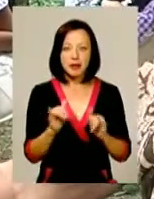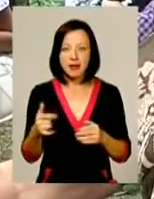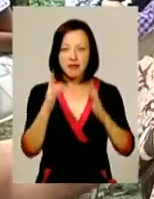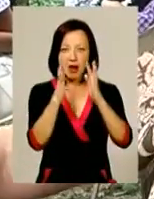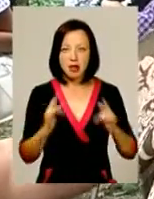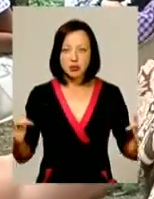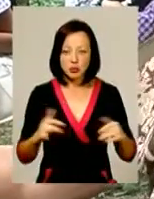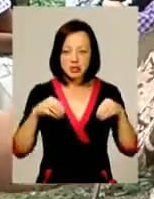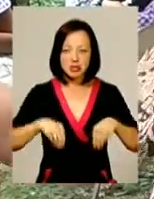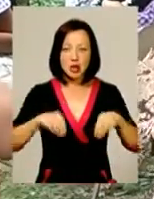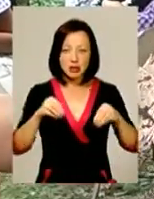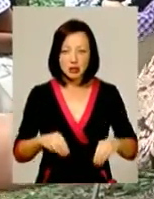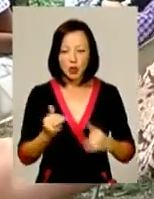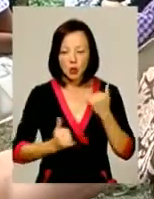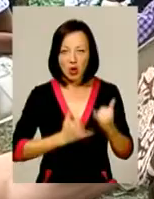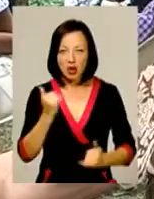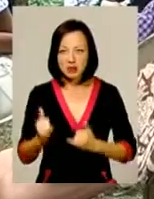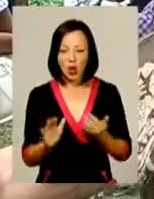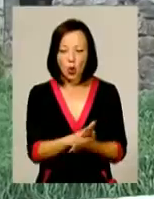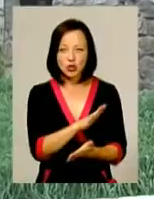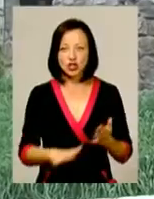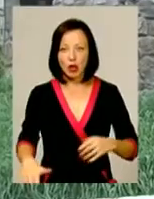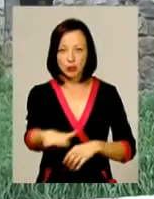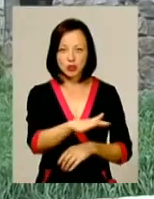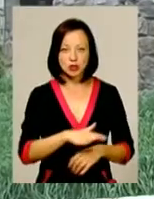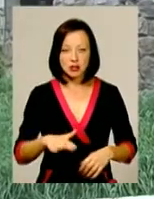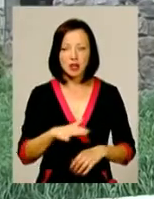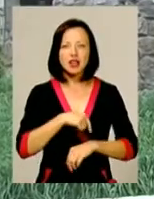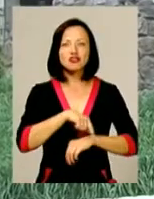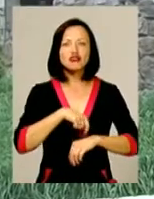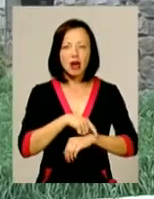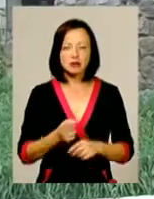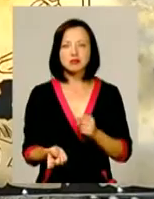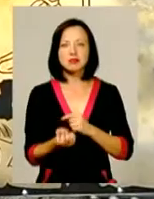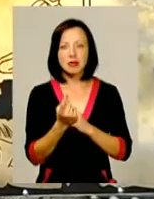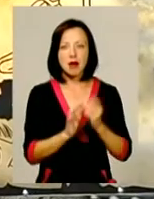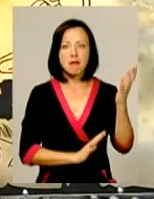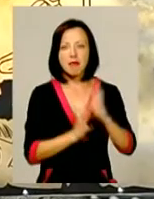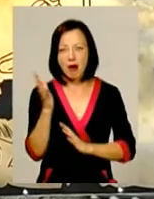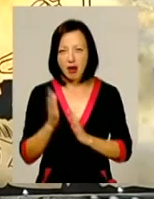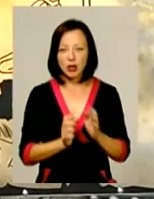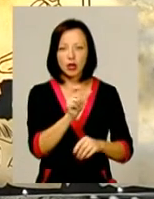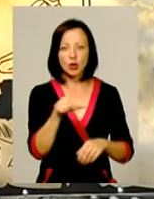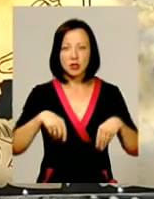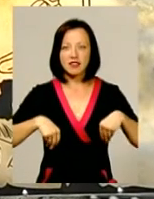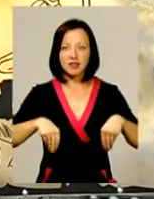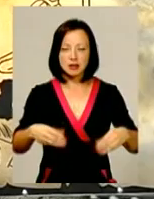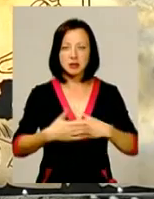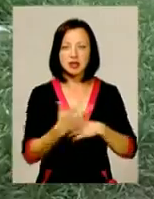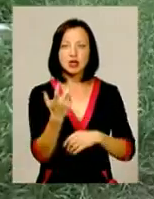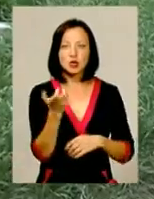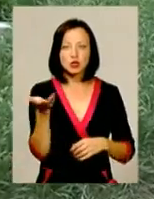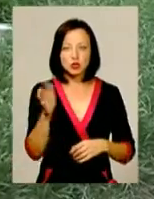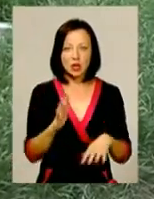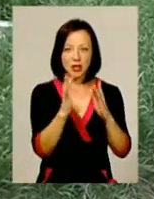ми їх садили, ми добирали, ми розчищали ту площадку. З часом навколо пам'ятника з'явиться парк. Містяни висадили тут близько 300